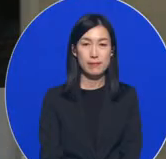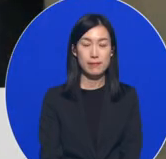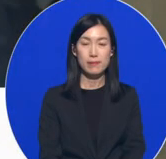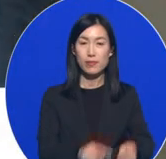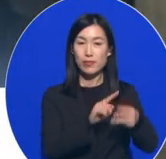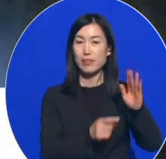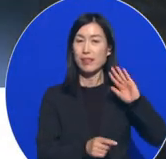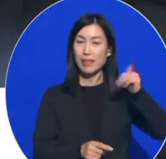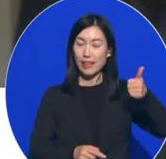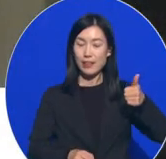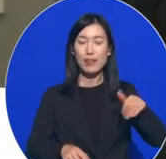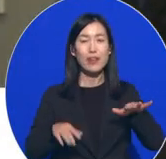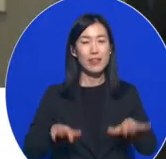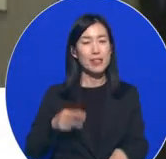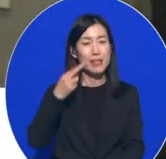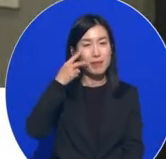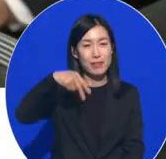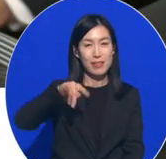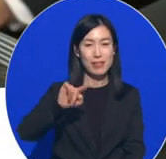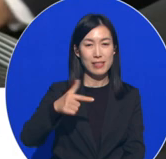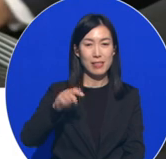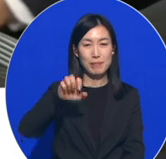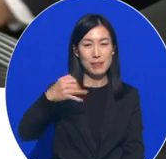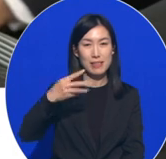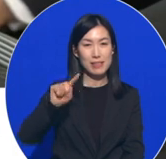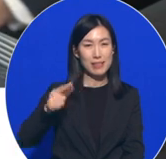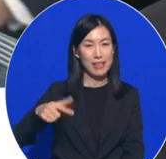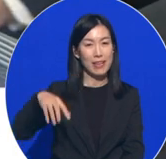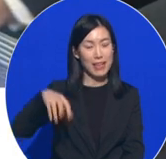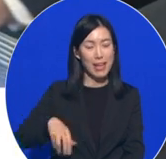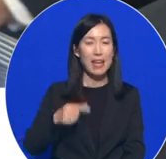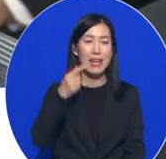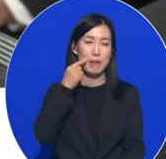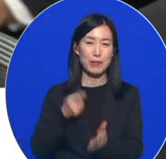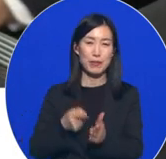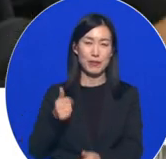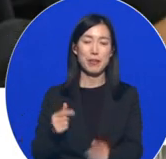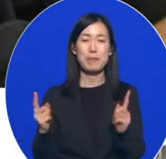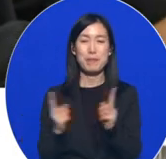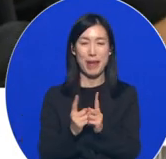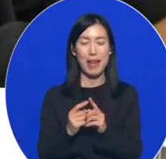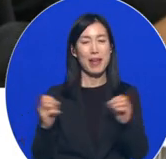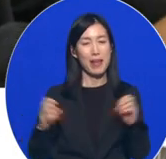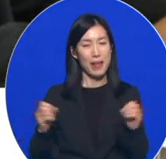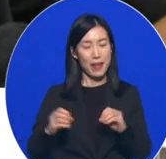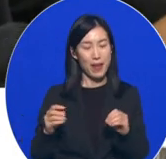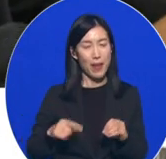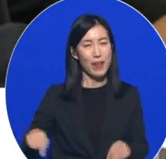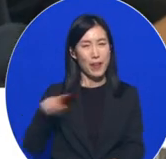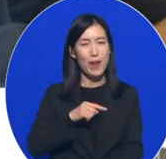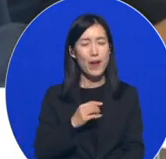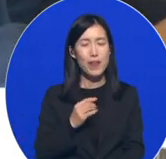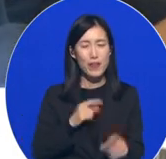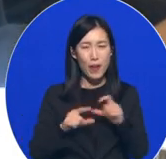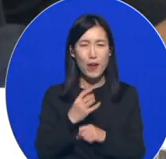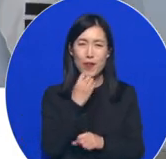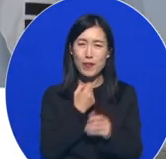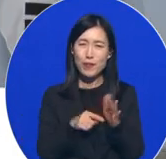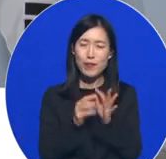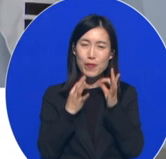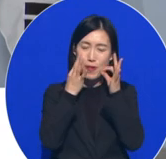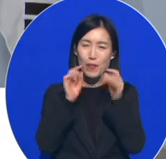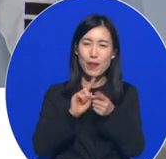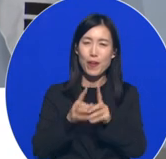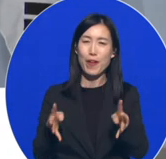뉴스입니다 이 샌프란시스코에서 기시다 일본 총리와 정상 회담을 하고 체감 성과를 위해 더 노력하기로 했습니다